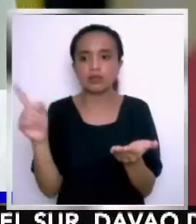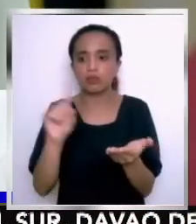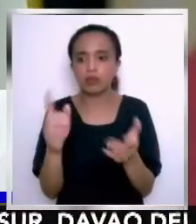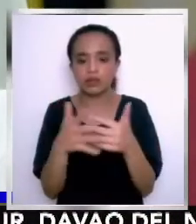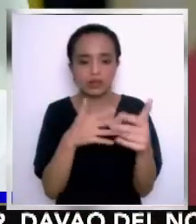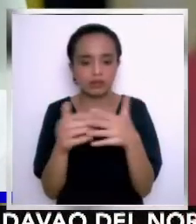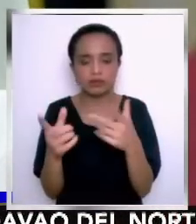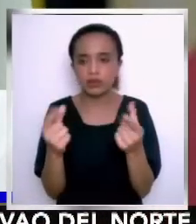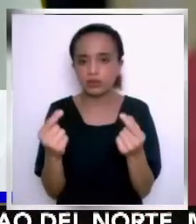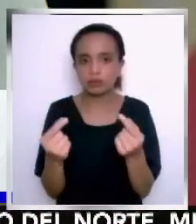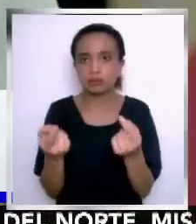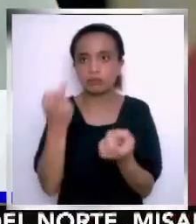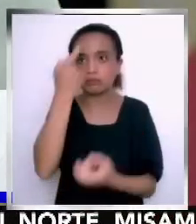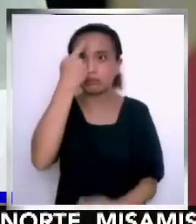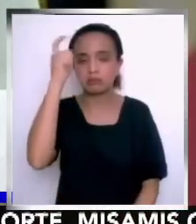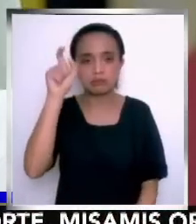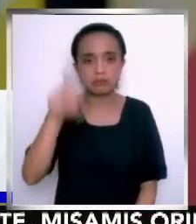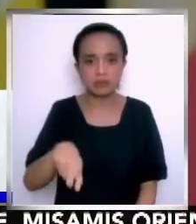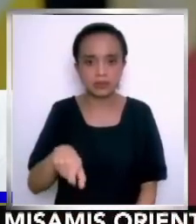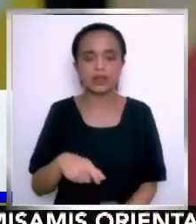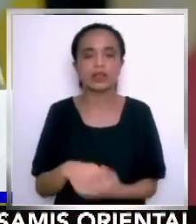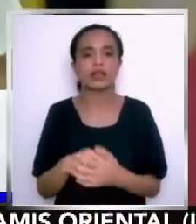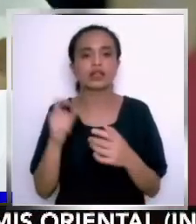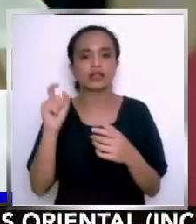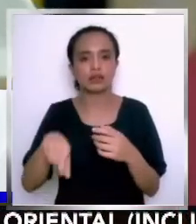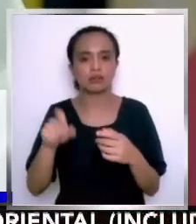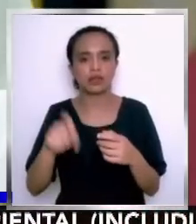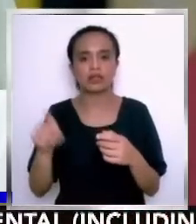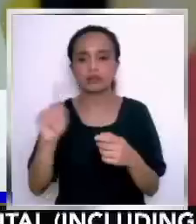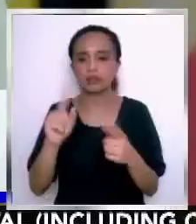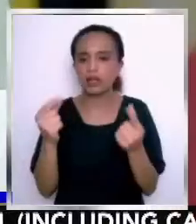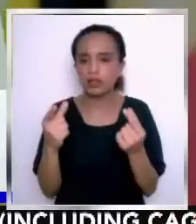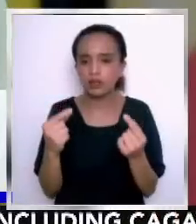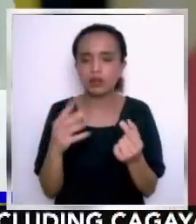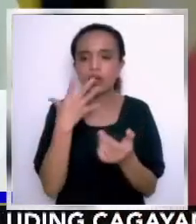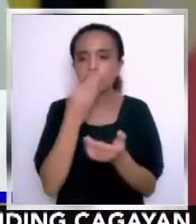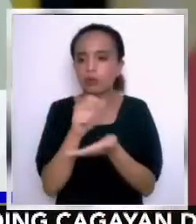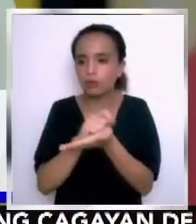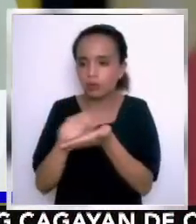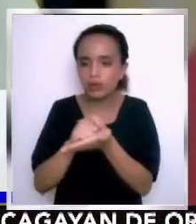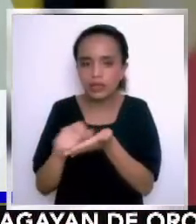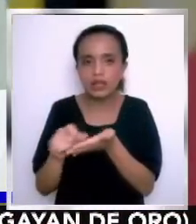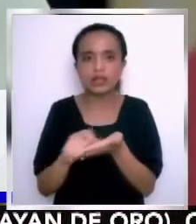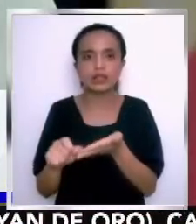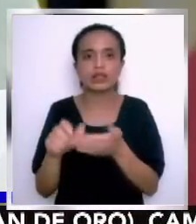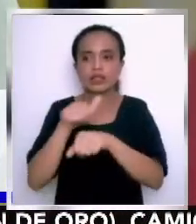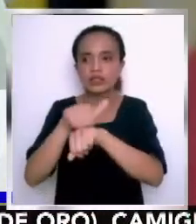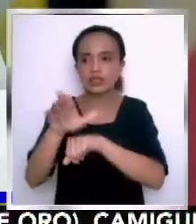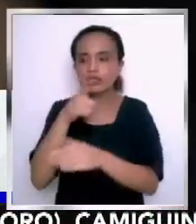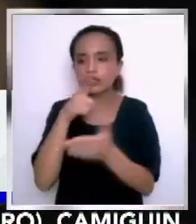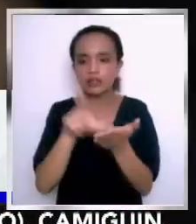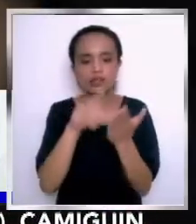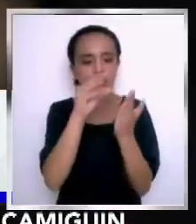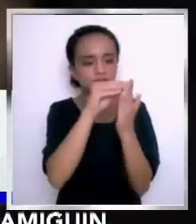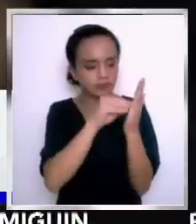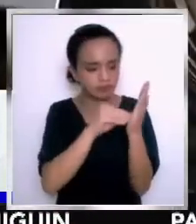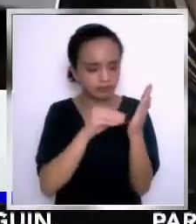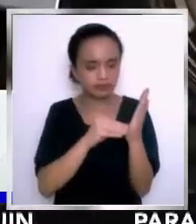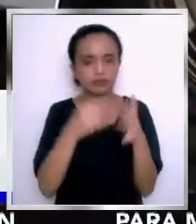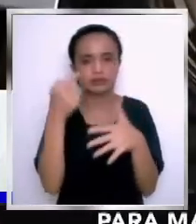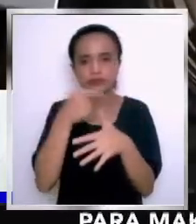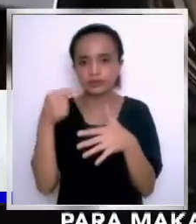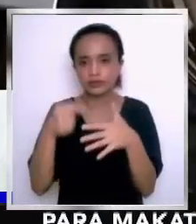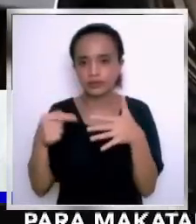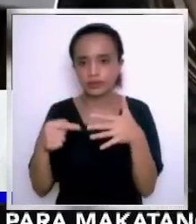kung ano ba talaga ang dapat gawin, sinong susulat, kanino, anong ilalagay sa sulat, etc., etc. Sa September 8